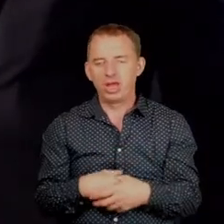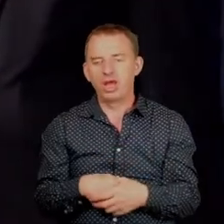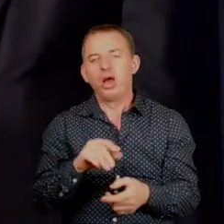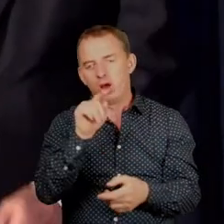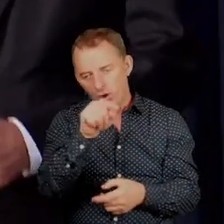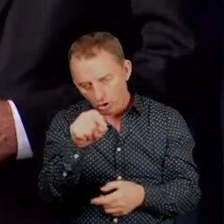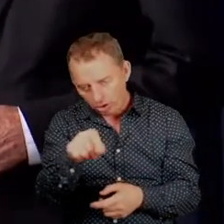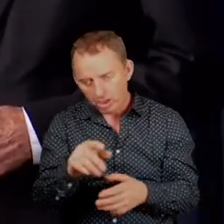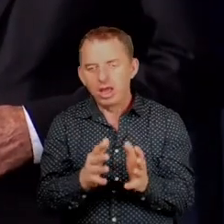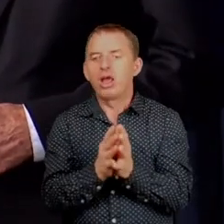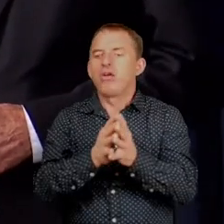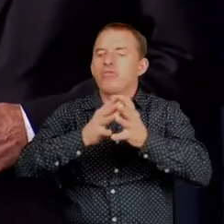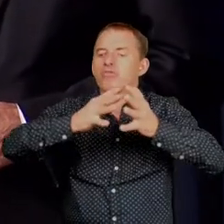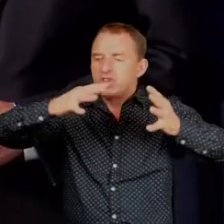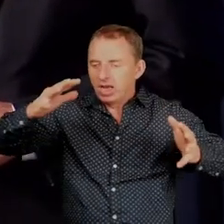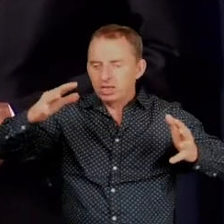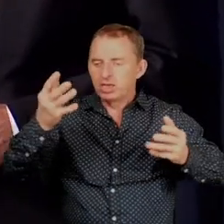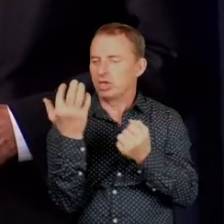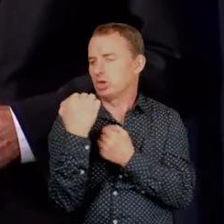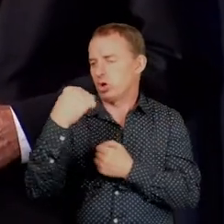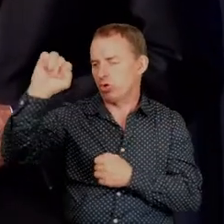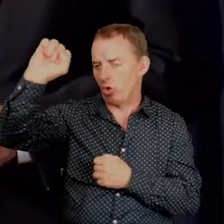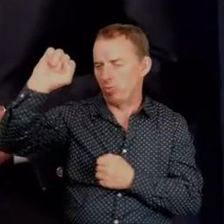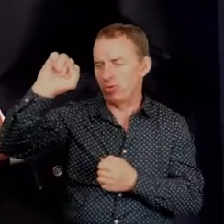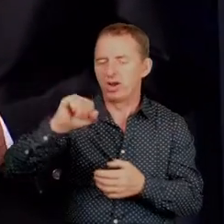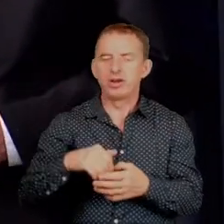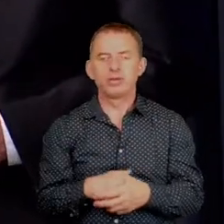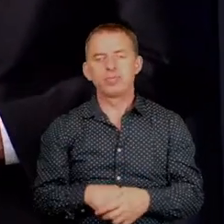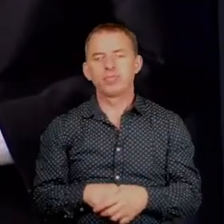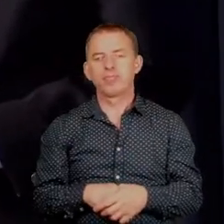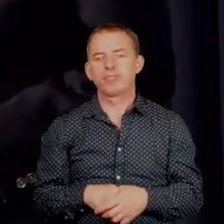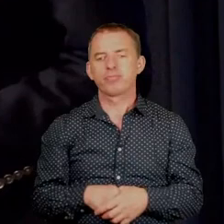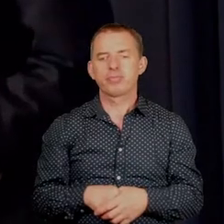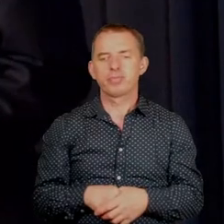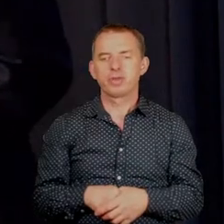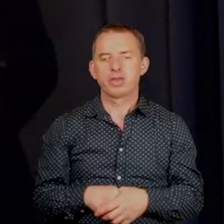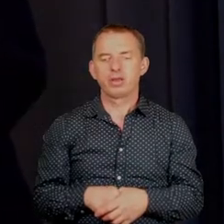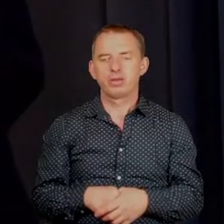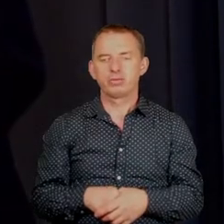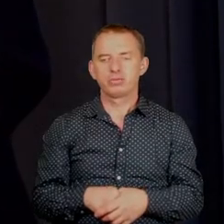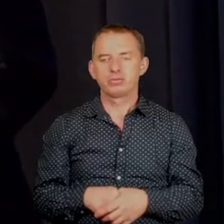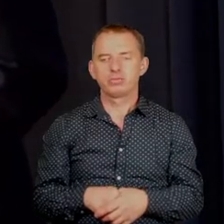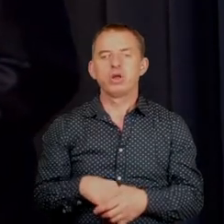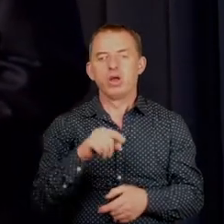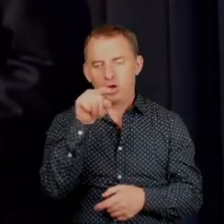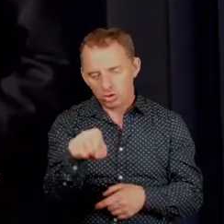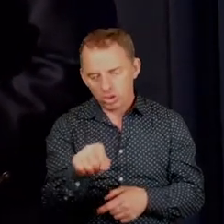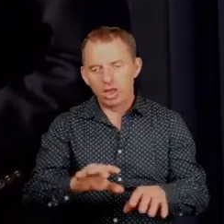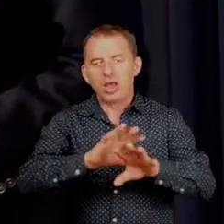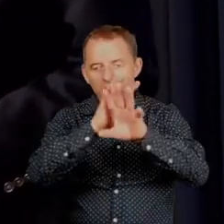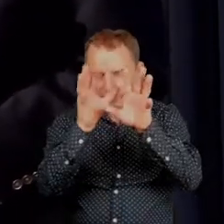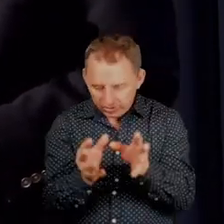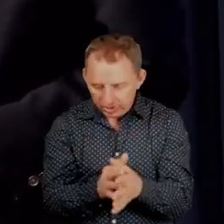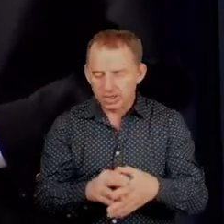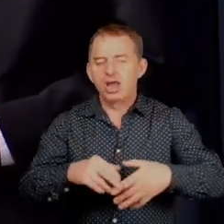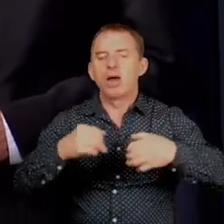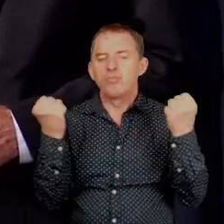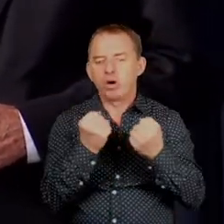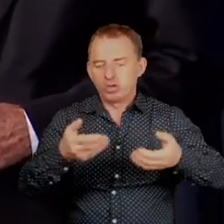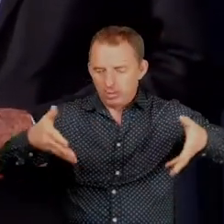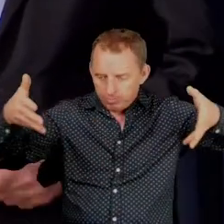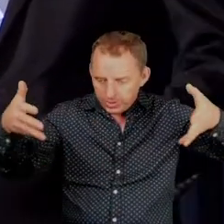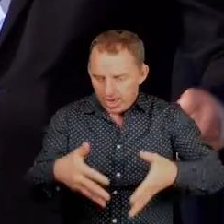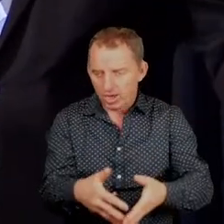Oto wielki triumf. The principalities and powers of hell are destroyed. Oto wszystkie moce piekła